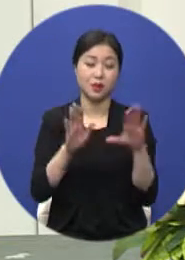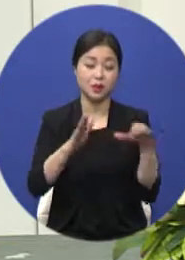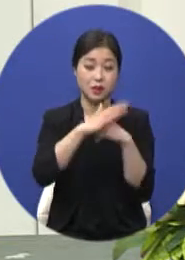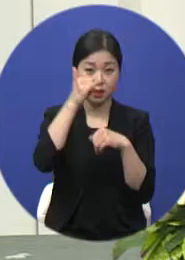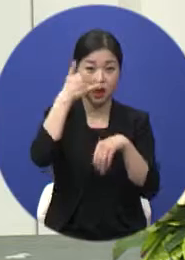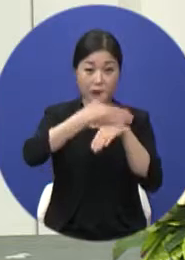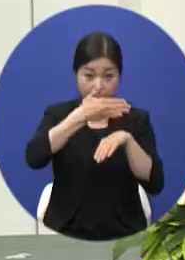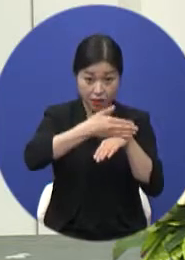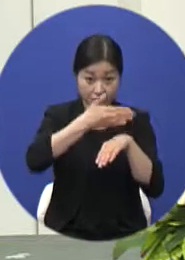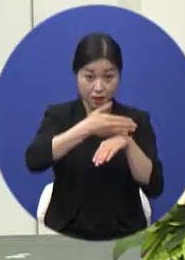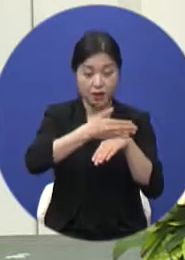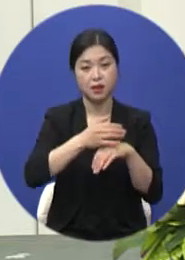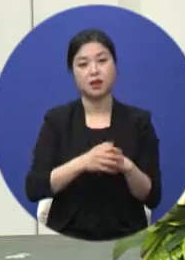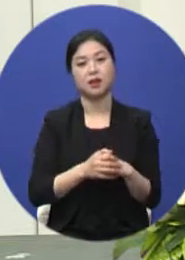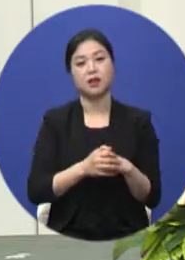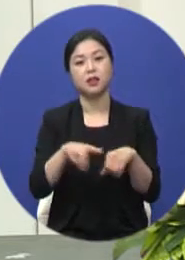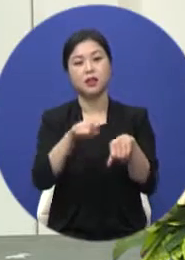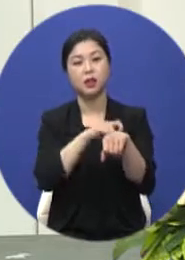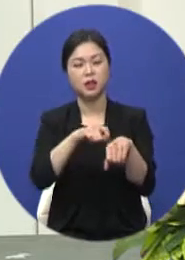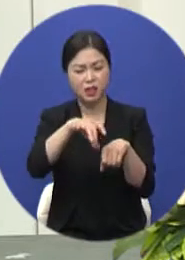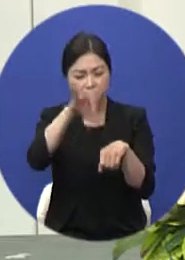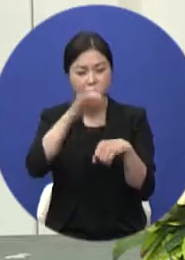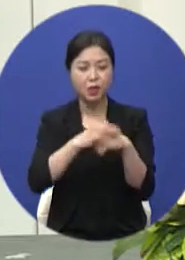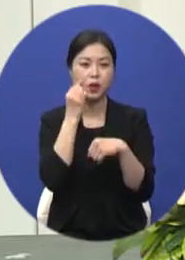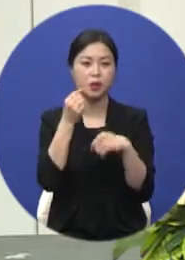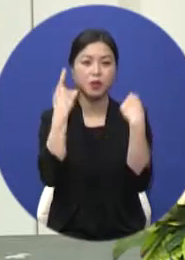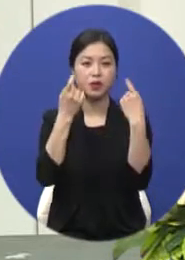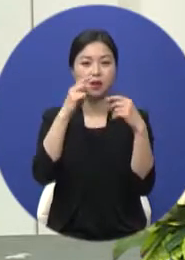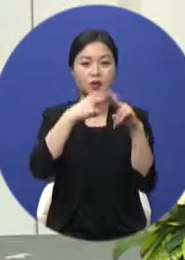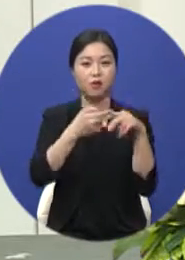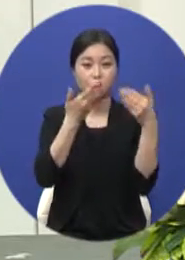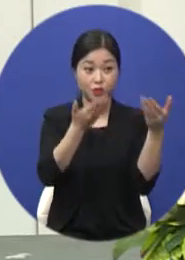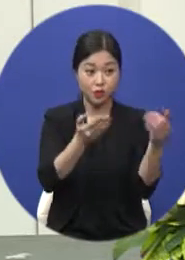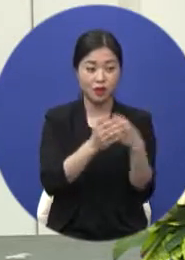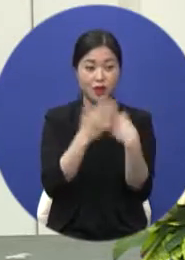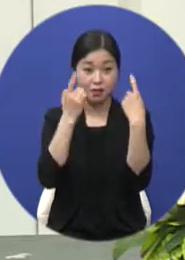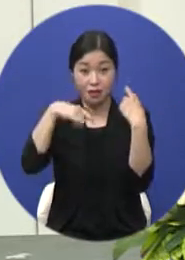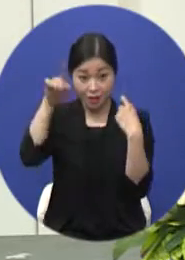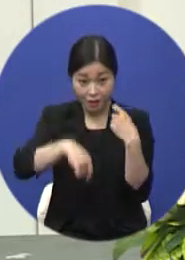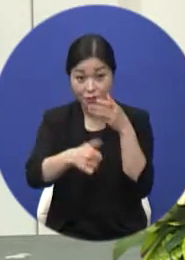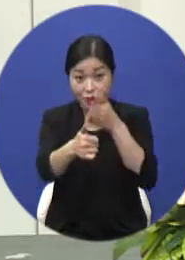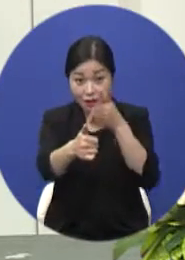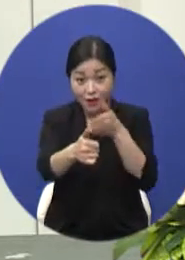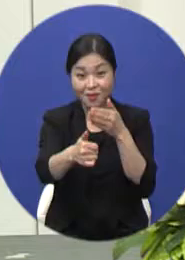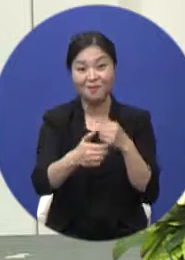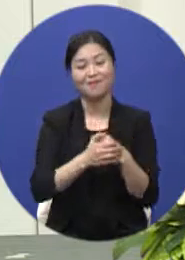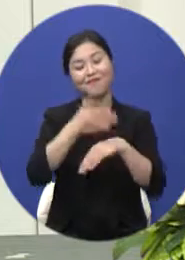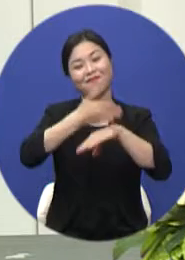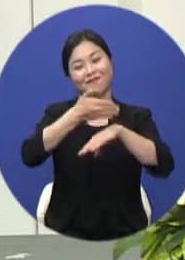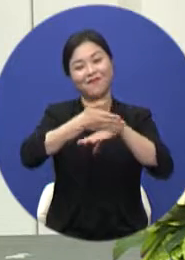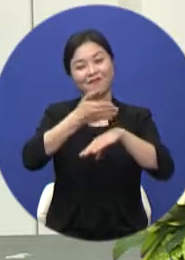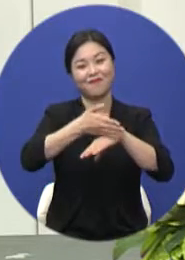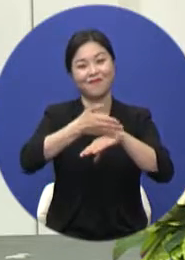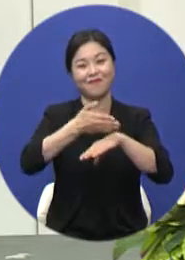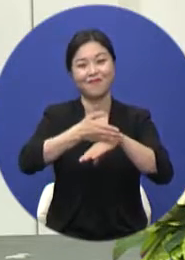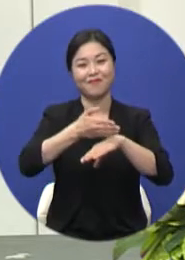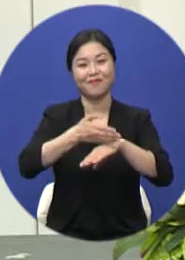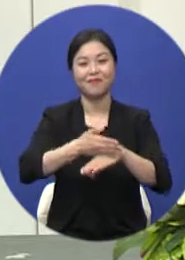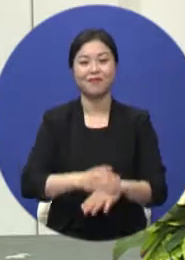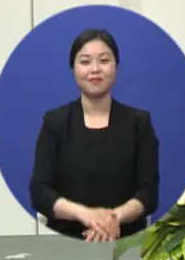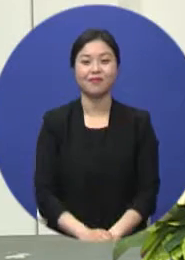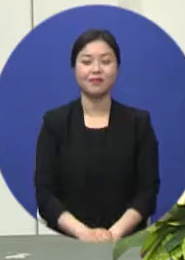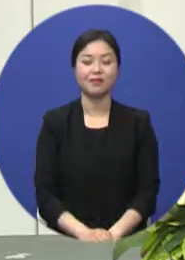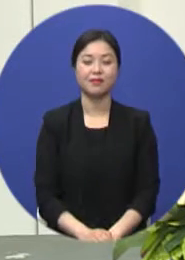감사드리고 제가 우리가 특별히 처음으로 일본 여행 상품권 드릴 테니까 한번 여행 다녀오십시오. 네. 고맙습니다. 네,